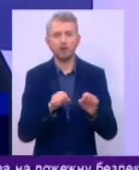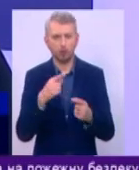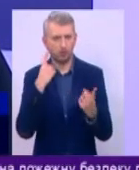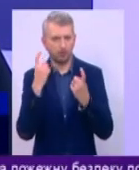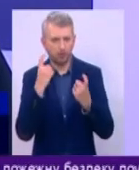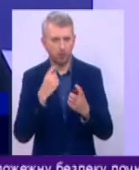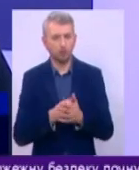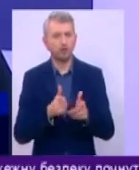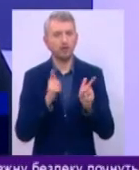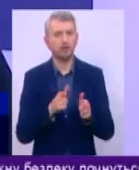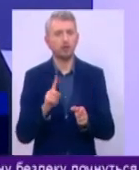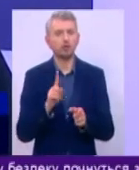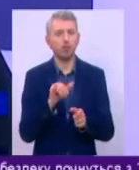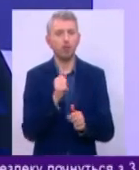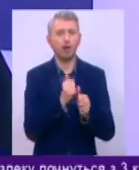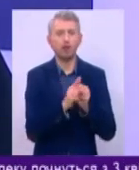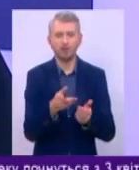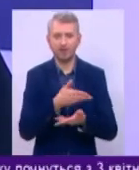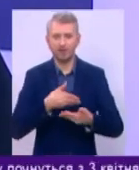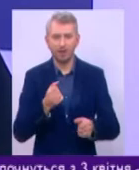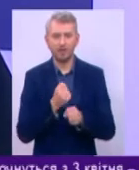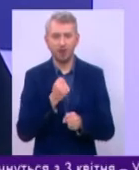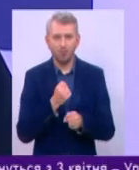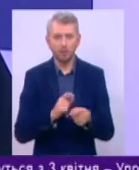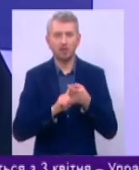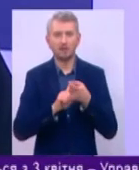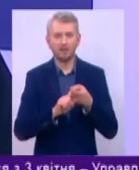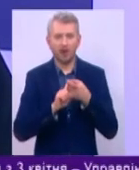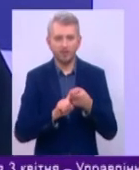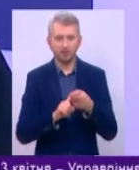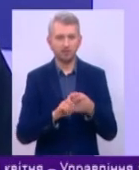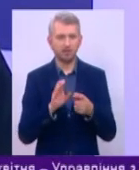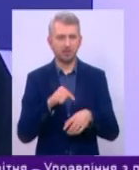информацию. Но согласитесь, что у каждого из нас с вами работа, она связана с определенным